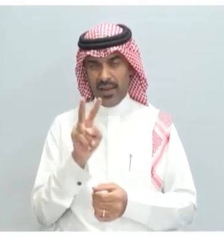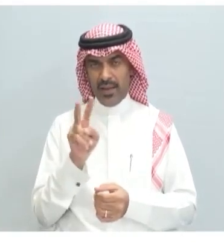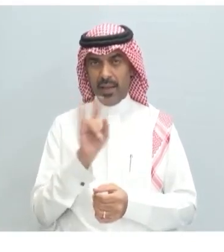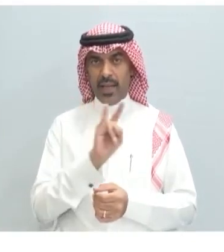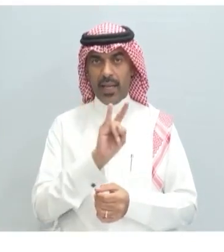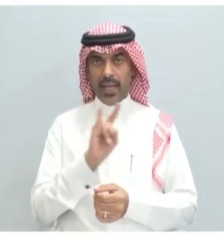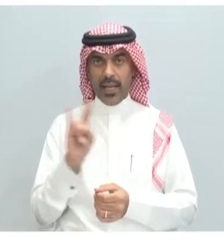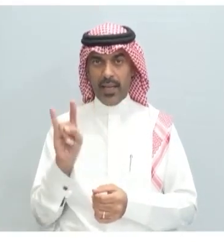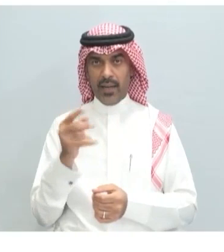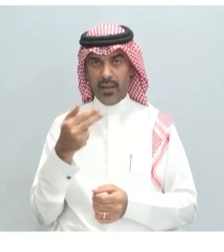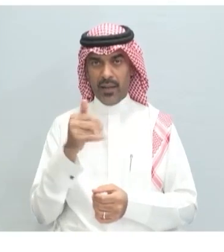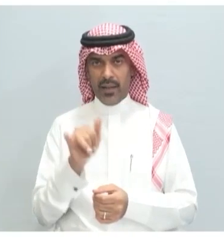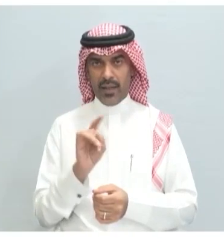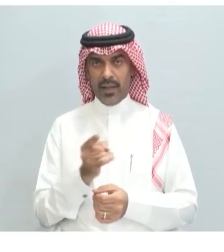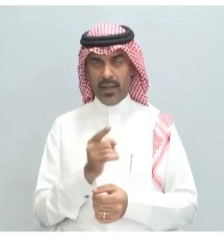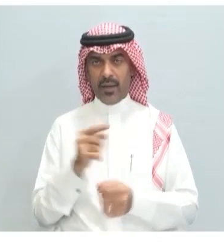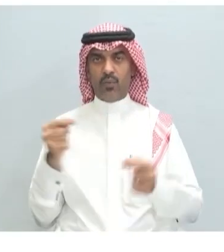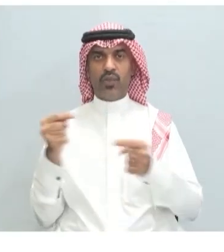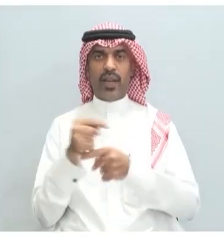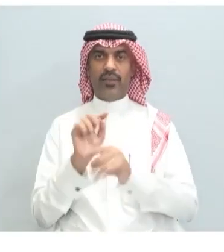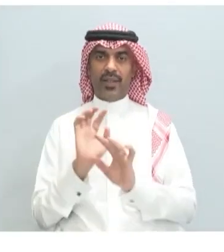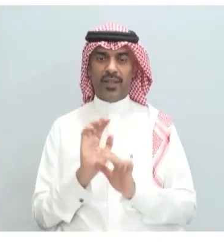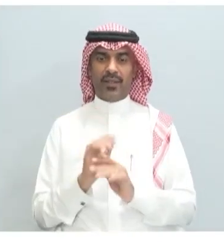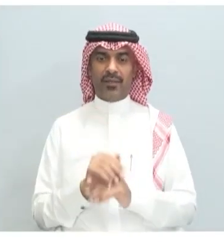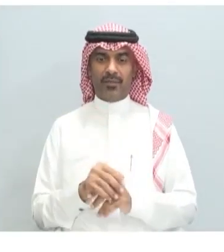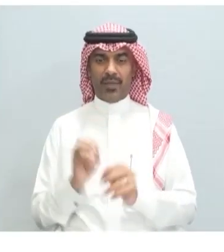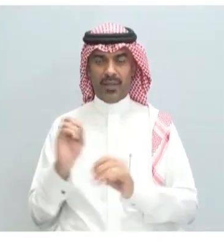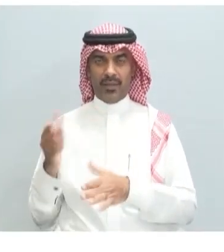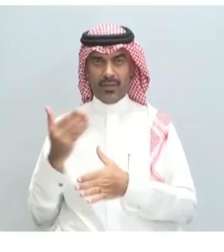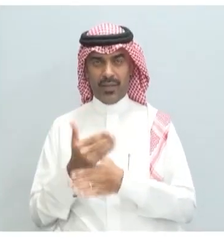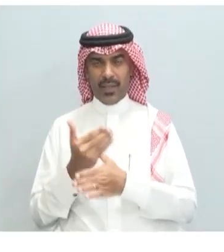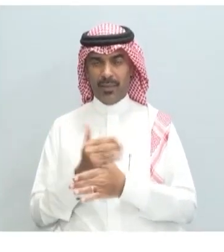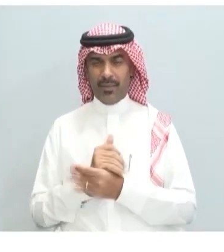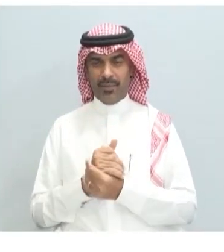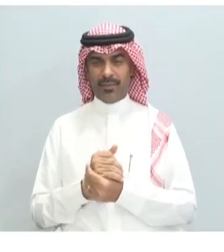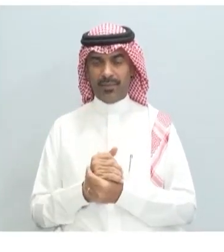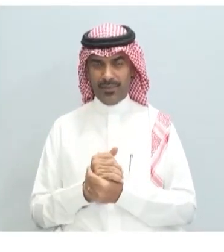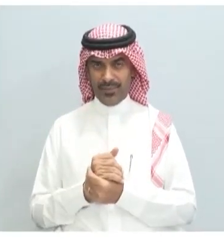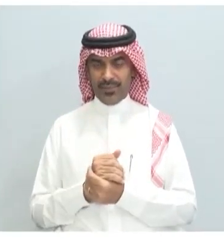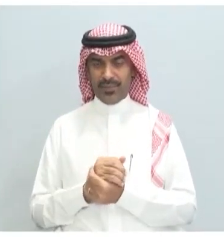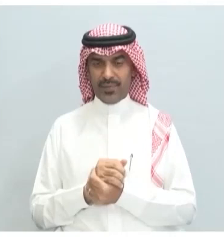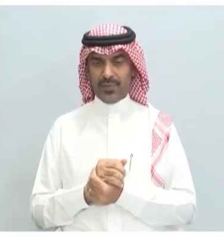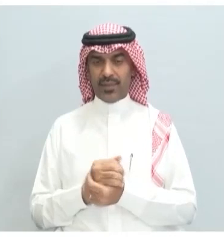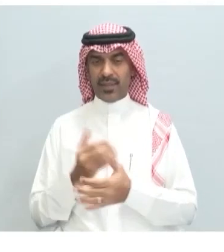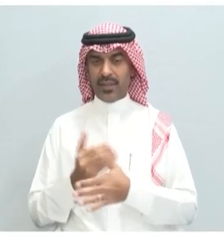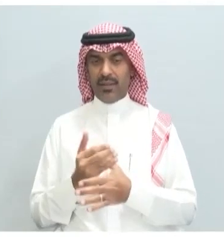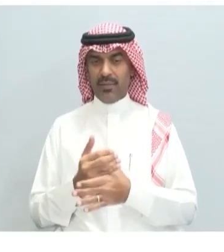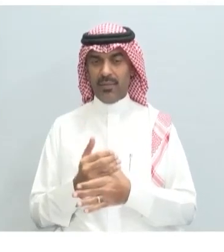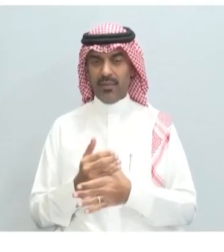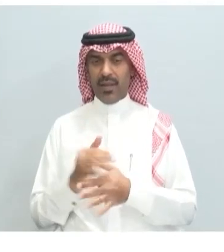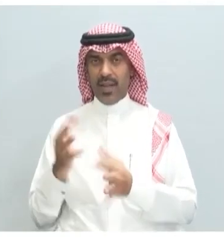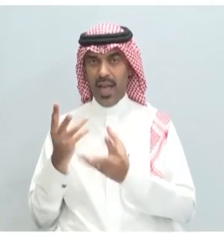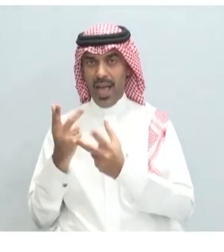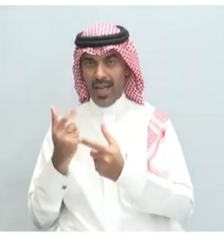الحادثتان غير متنا فيتين والسبب مثلا نقول لان مثلا